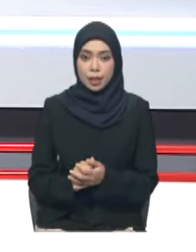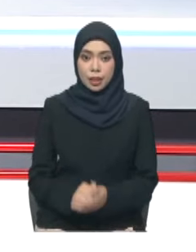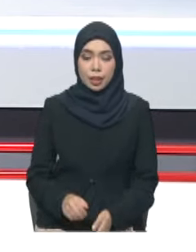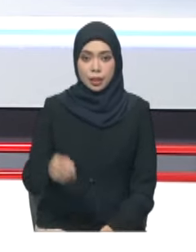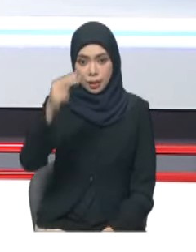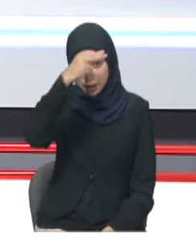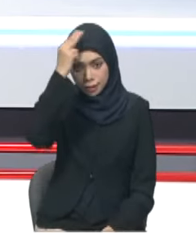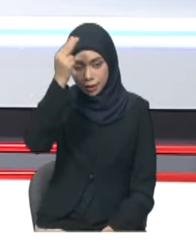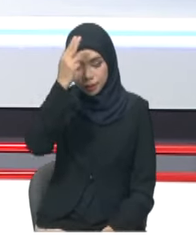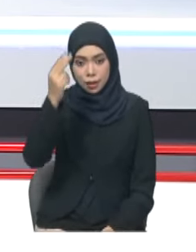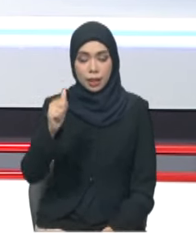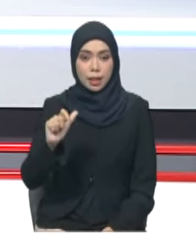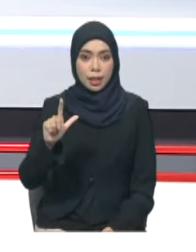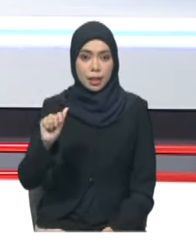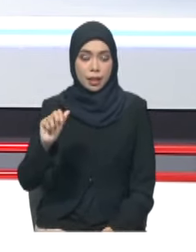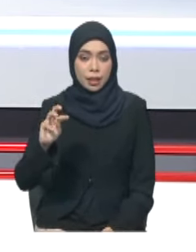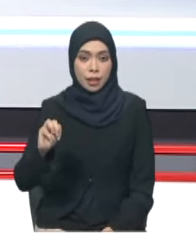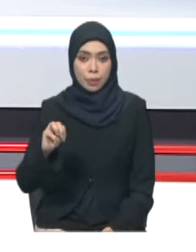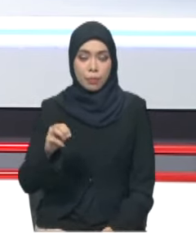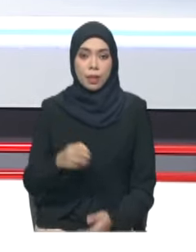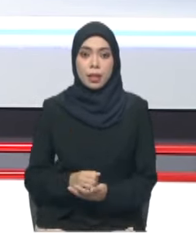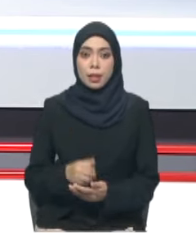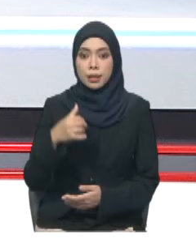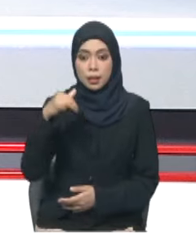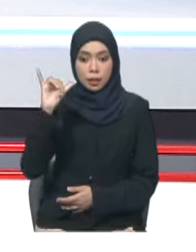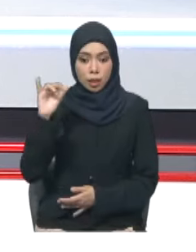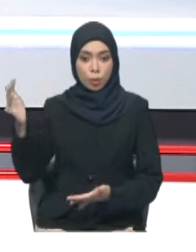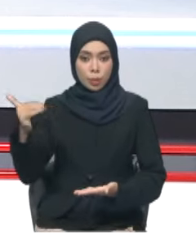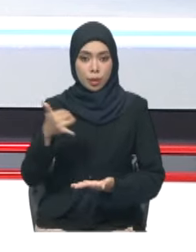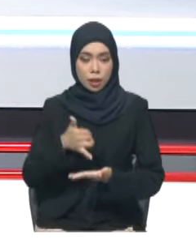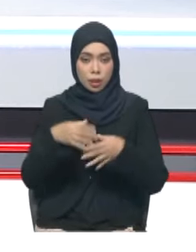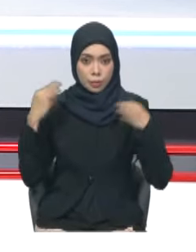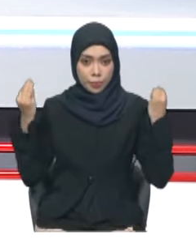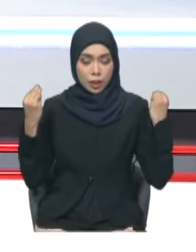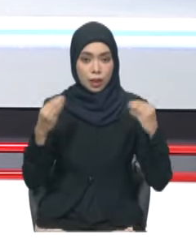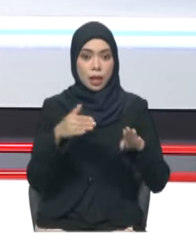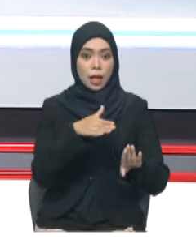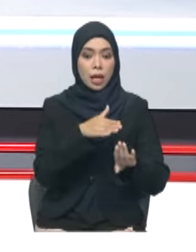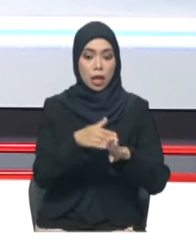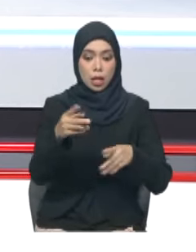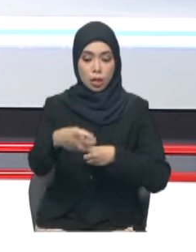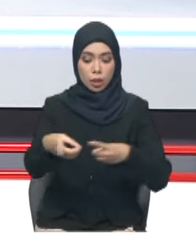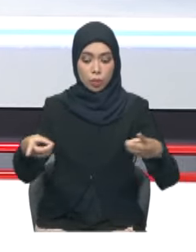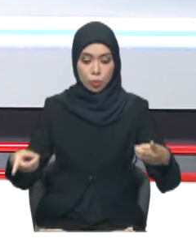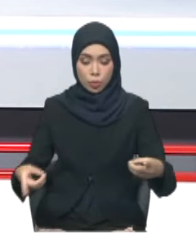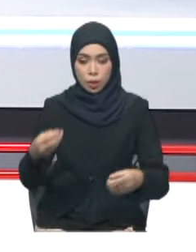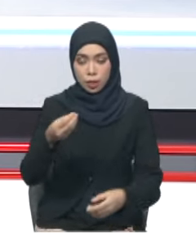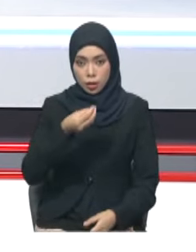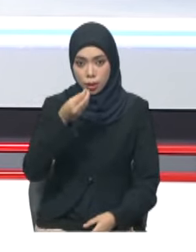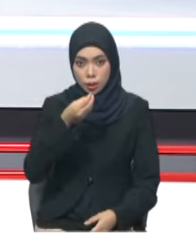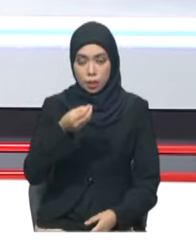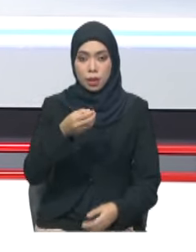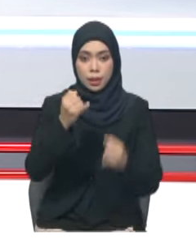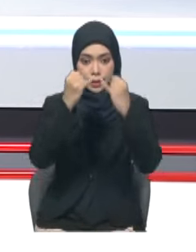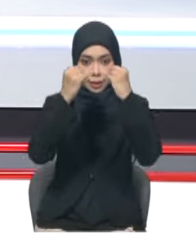Anak Haji Muhammad Alam semalam berangkat ke majlis tersebut yang berlangsung di Dewan Persantapan Istana Nurul Iman.